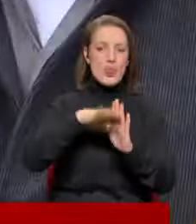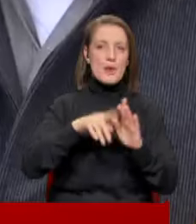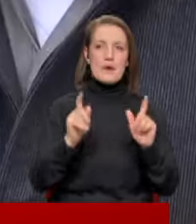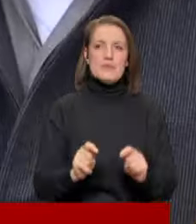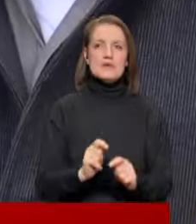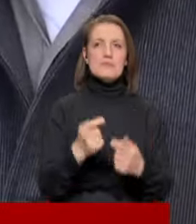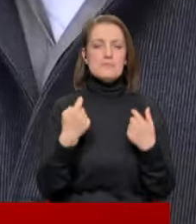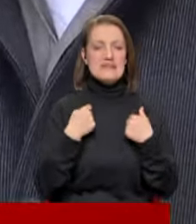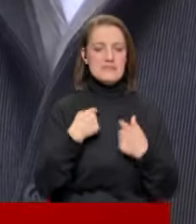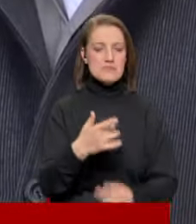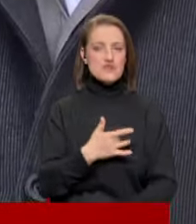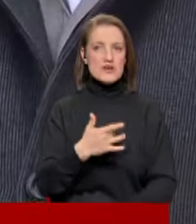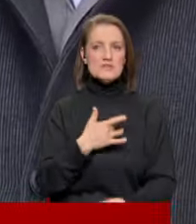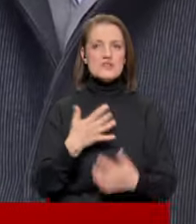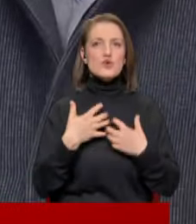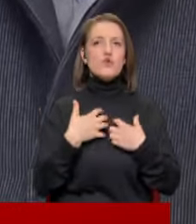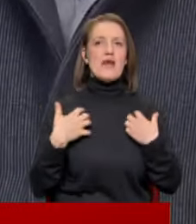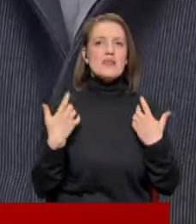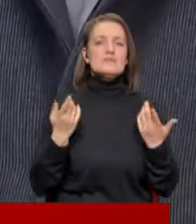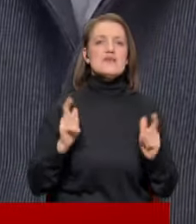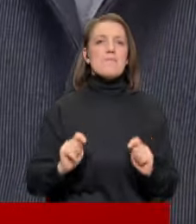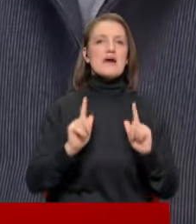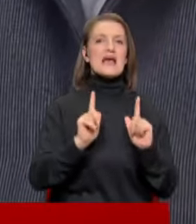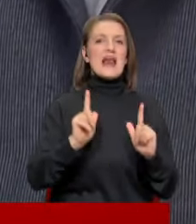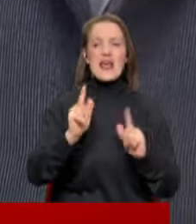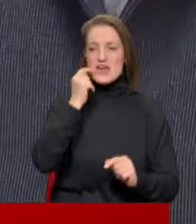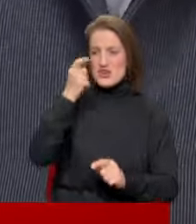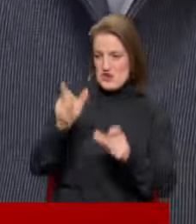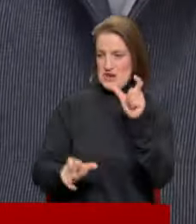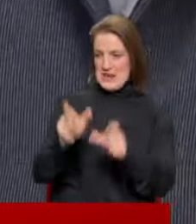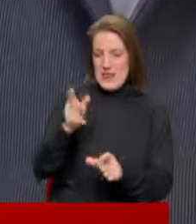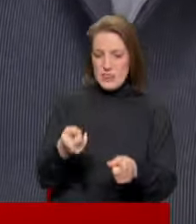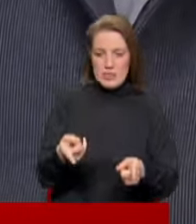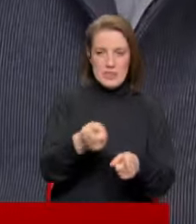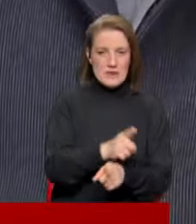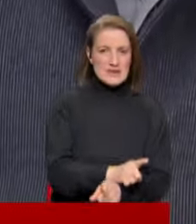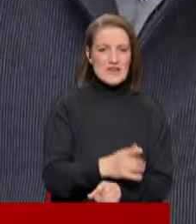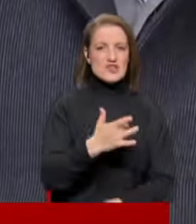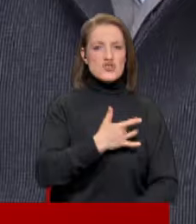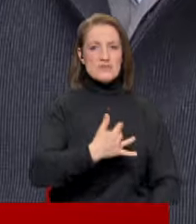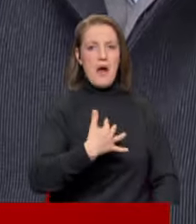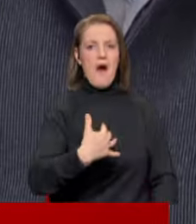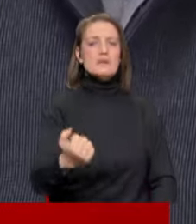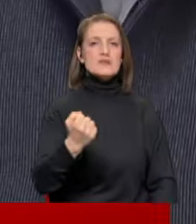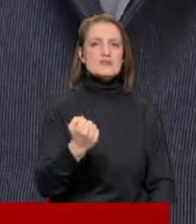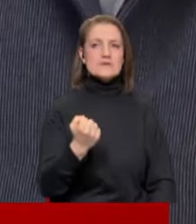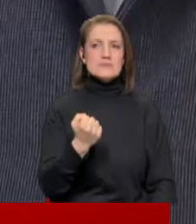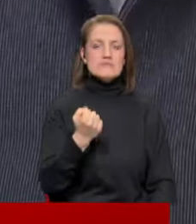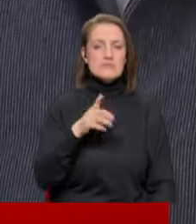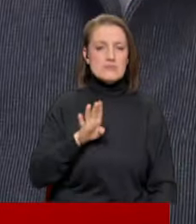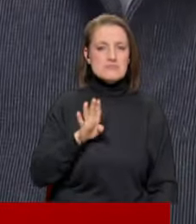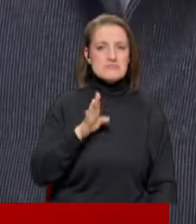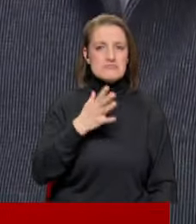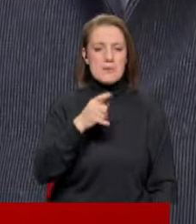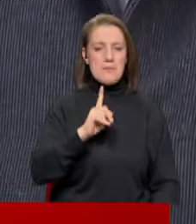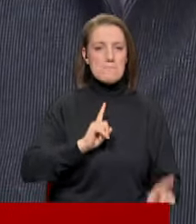yapıldı bizim canımızı güvenliğimizi sağlaması gereken kişilerin aksine canımızı alması ve bunun